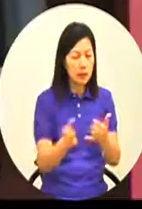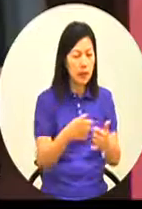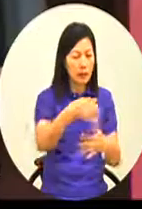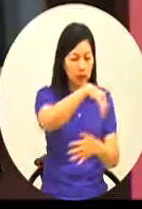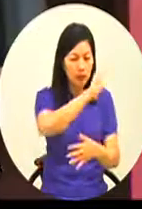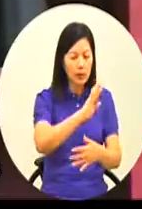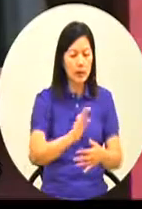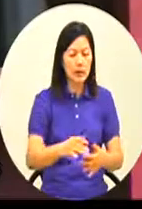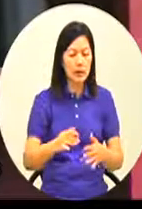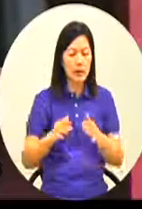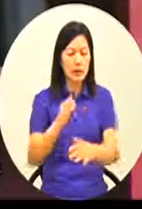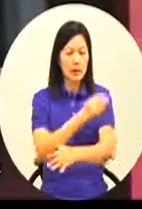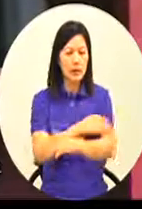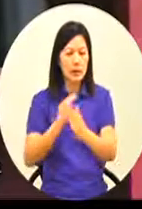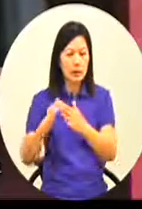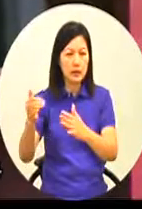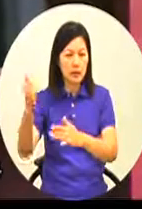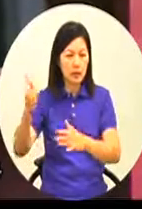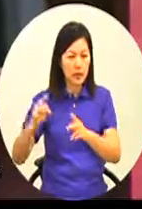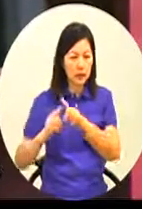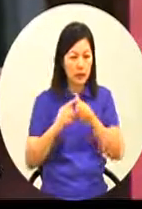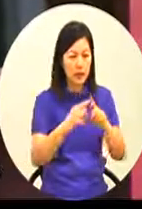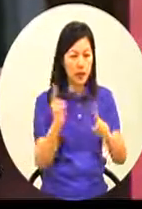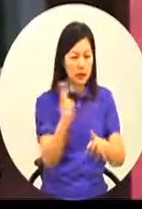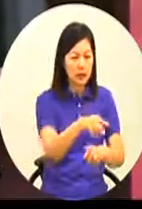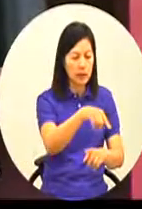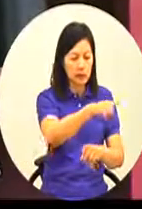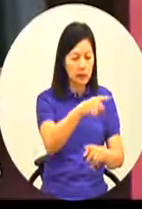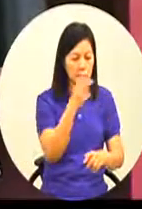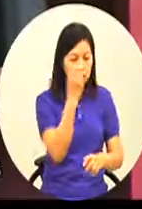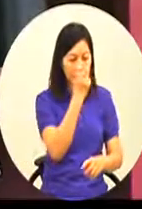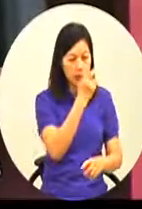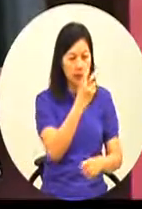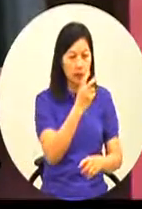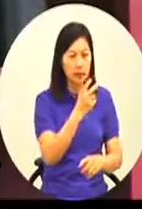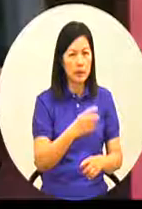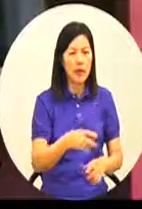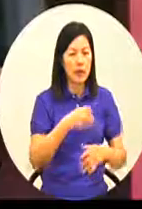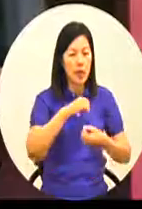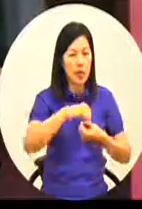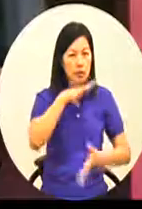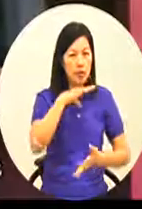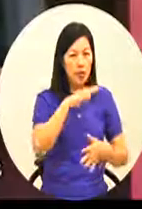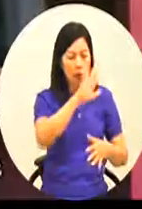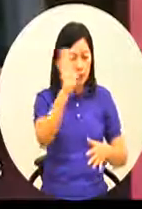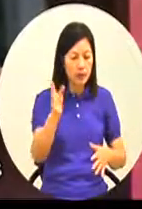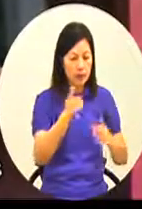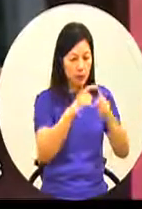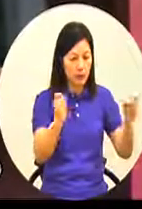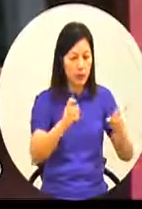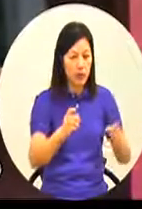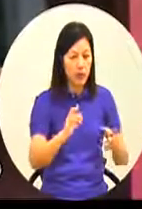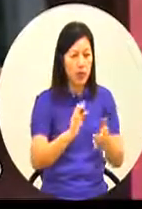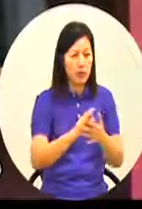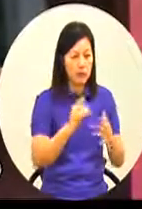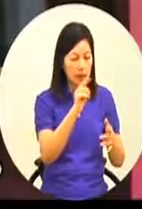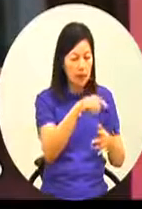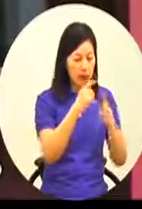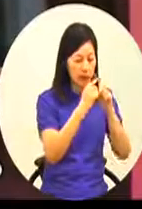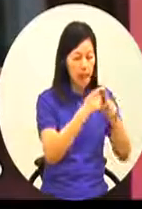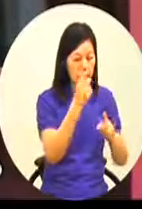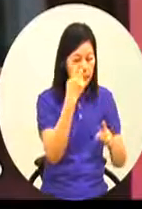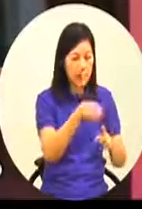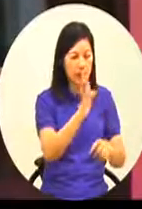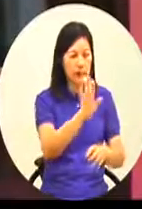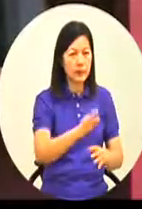陈局市长一起到我们冈山寿天宫来巡查整个公园的灾后的状况，那当时也是有发